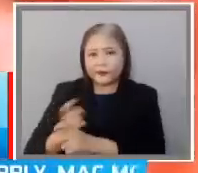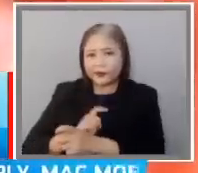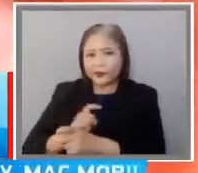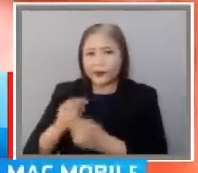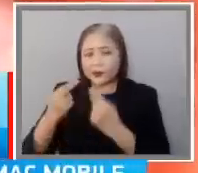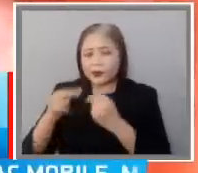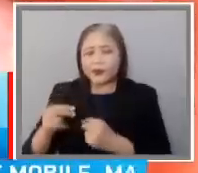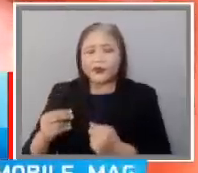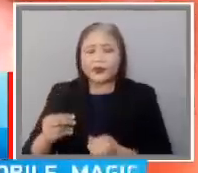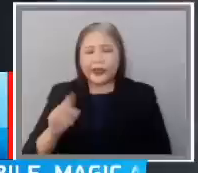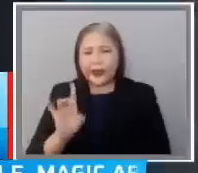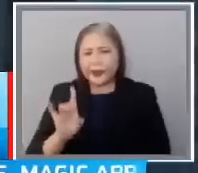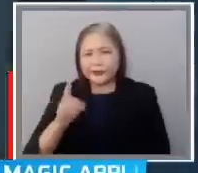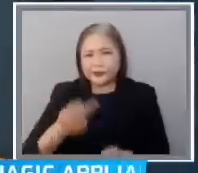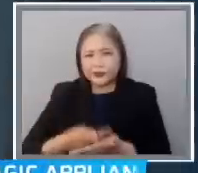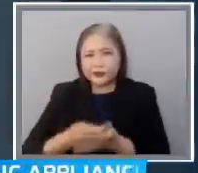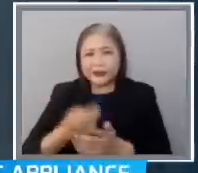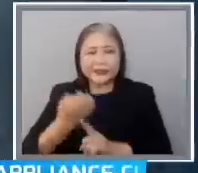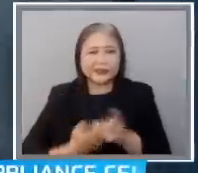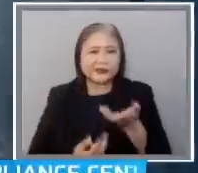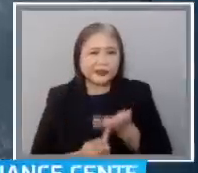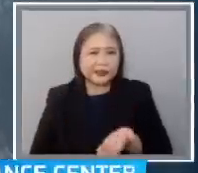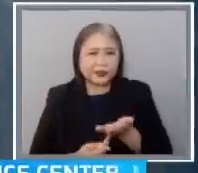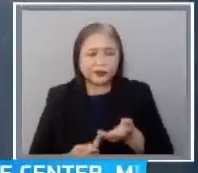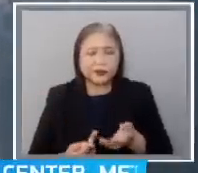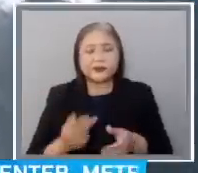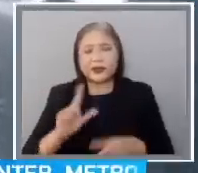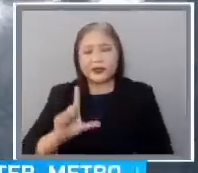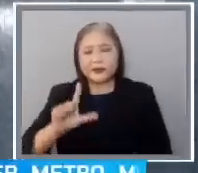pesos kada kilo ang presyo ng LPG.